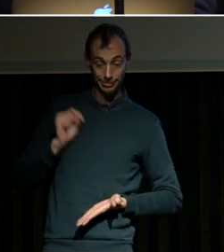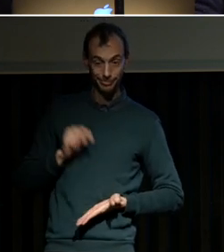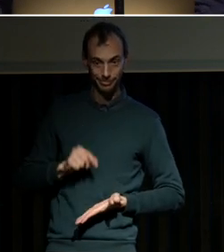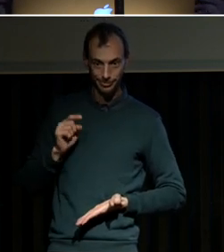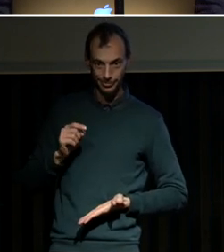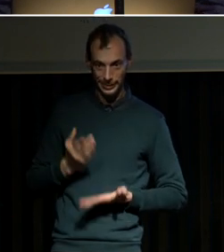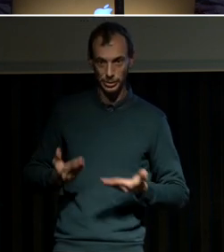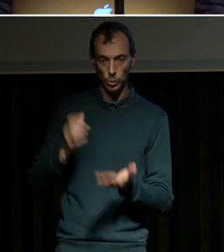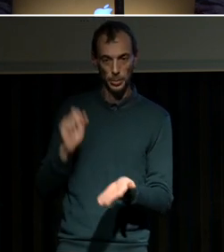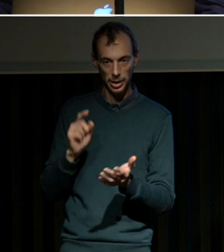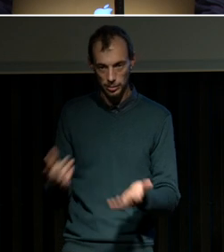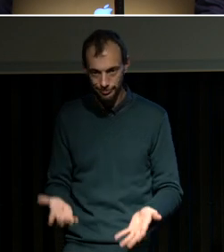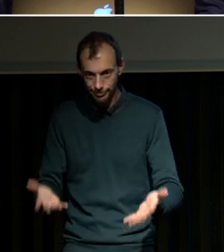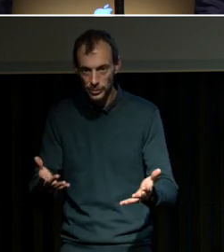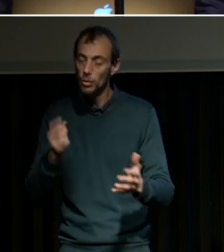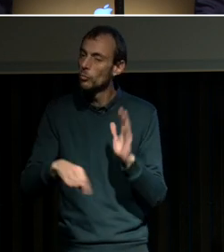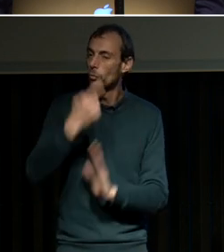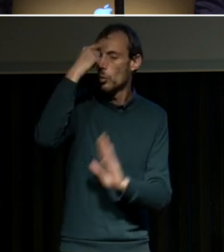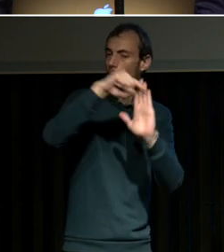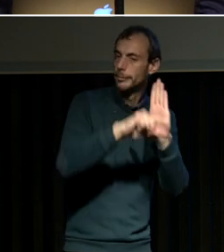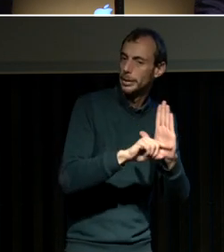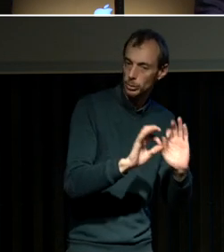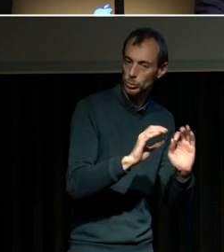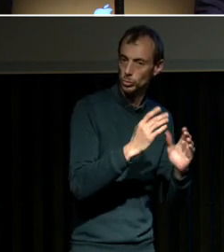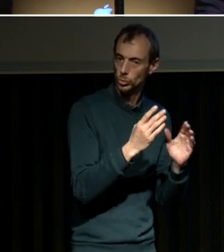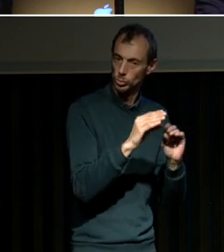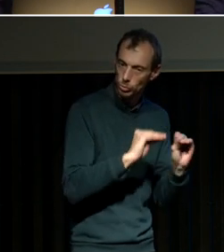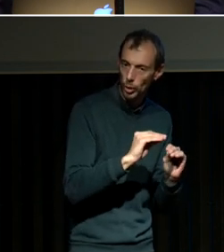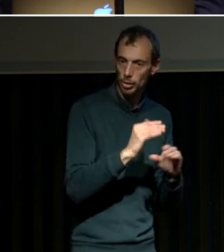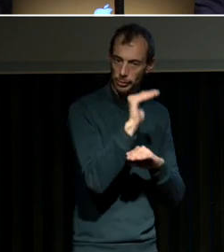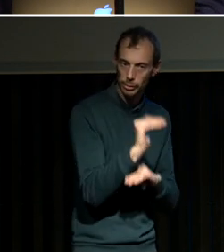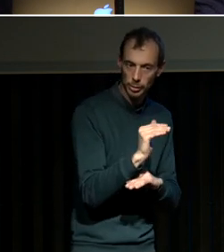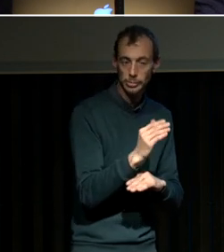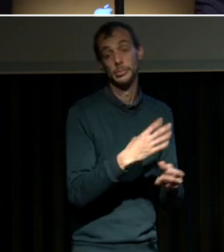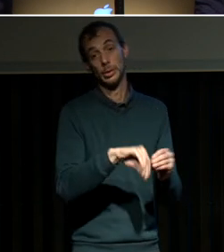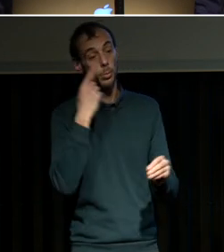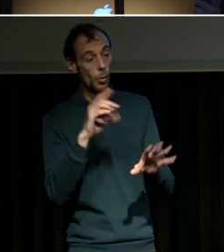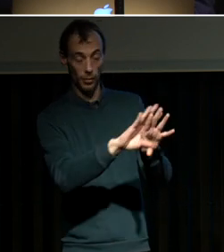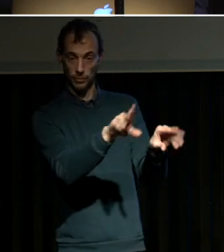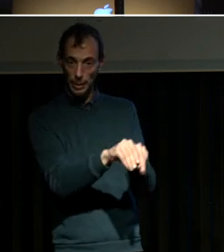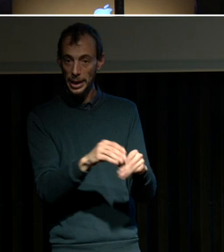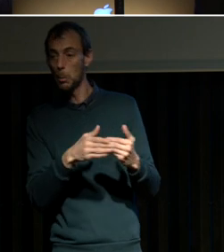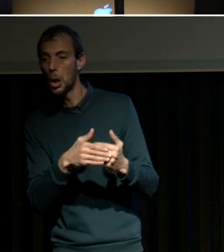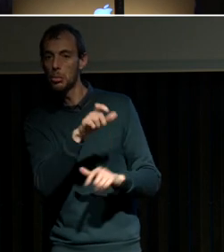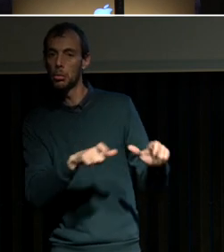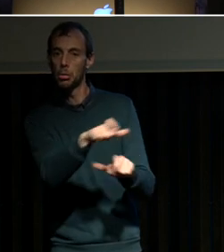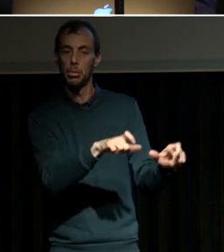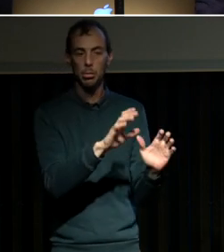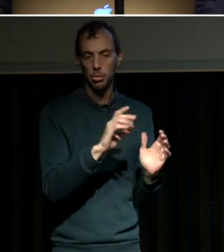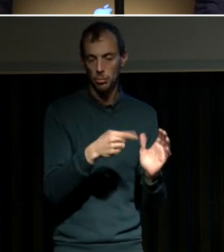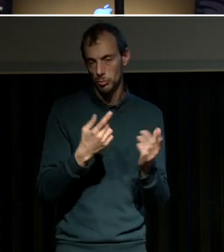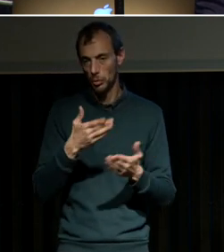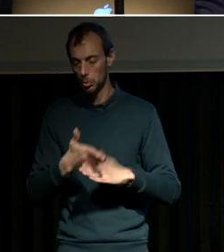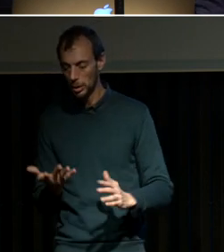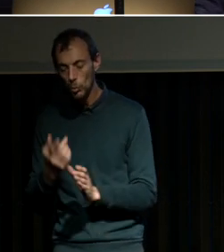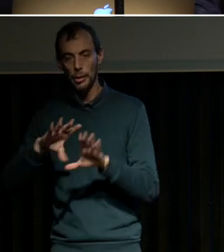quoi. Il faut bien traiter des proches, prendre en charge après, en particulier avec les équipes de psychothérapeutes, de